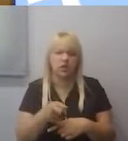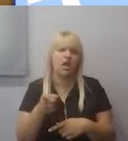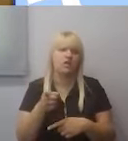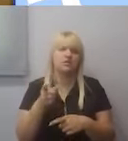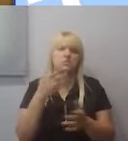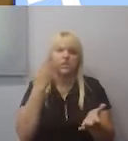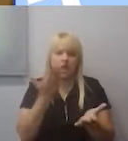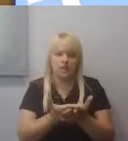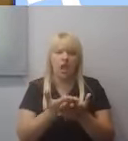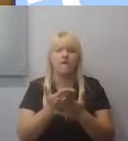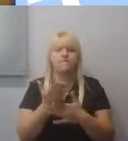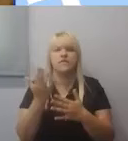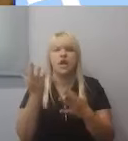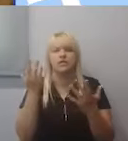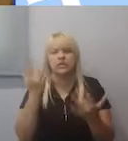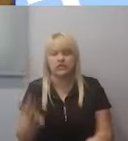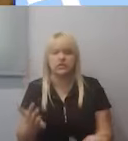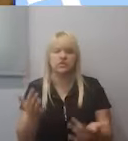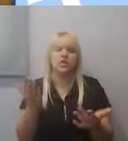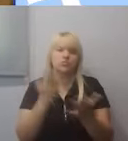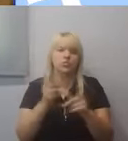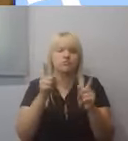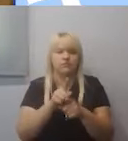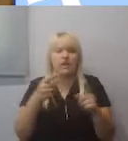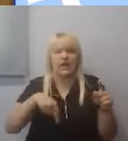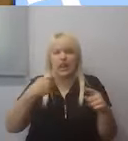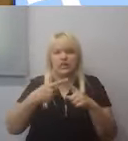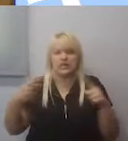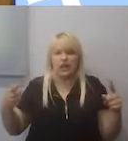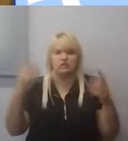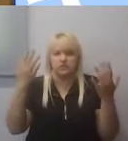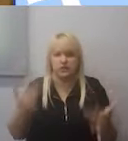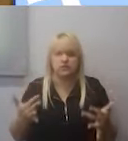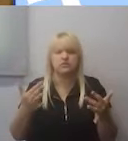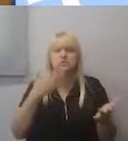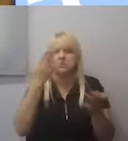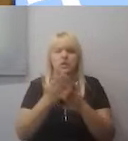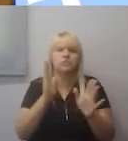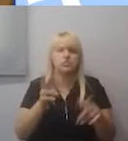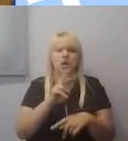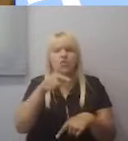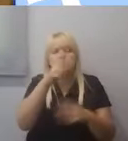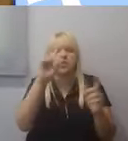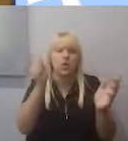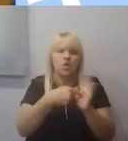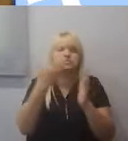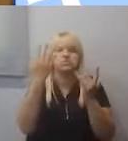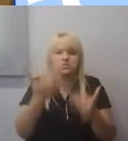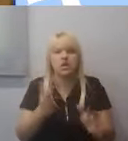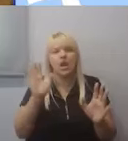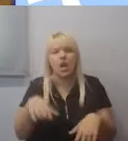risinājumus visticamāk ilgtermiņa ja kā šo jautājumu risināt lai būtu iespējams